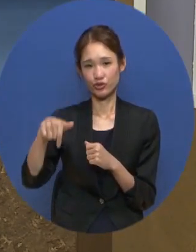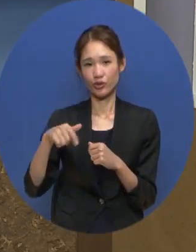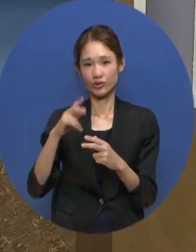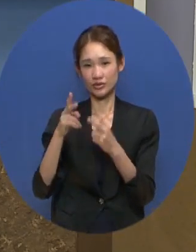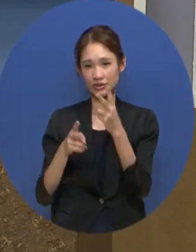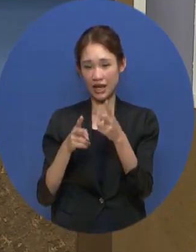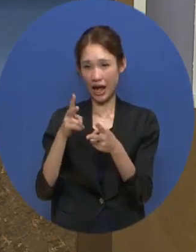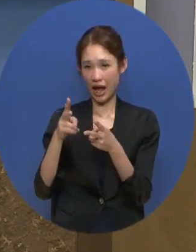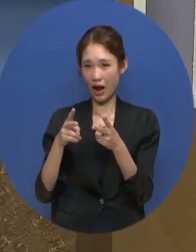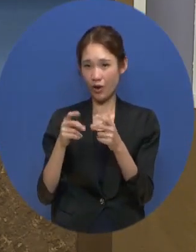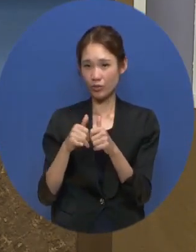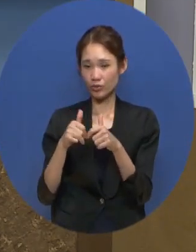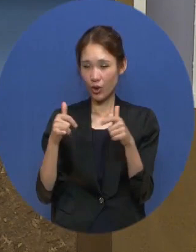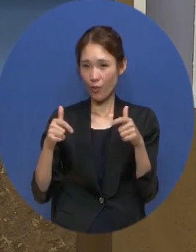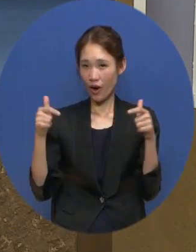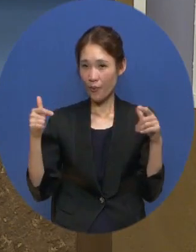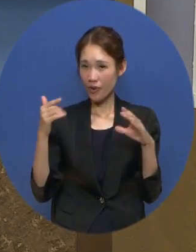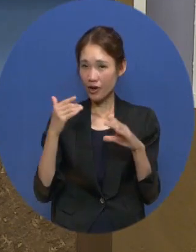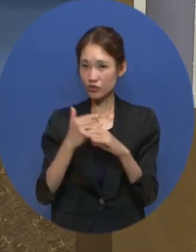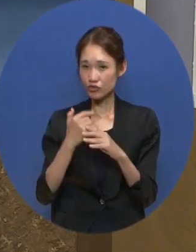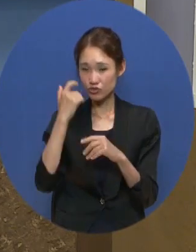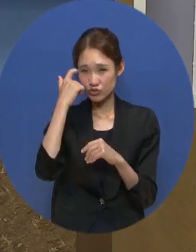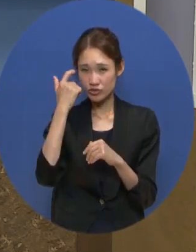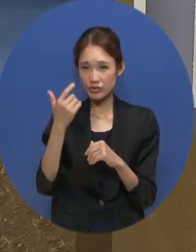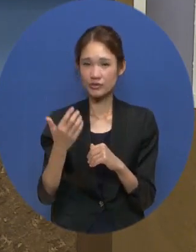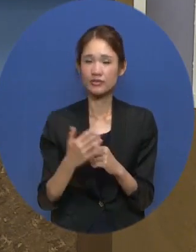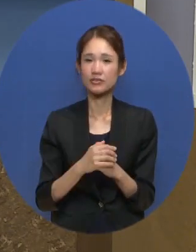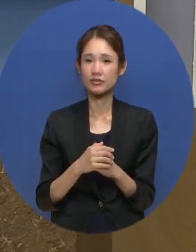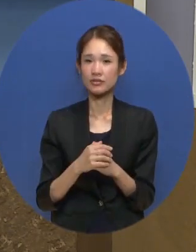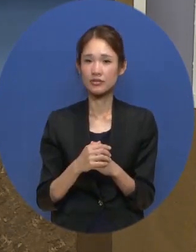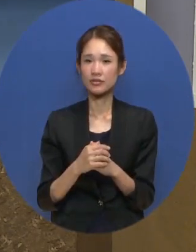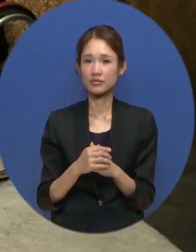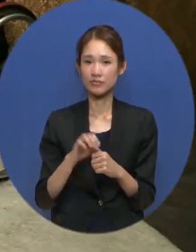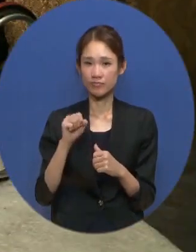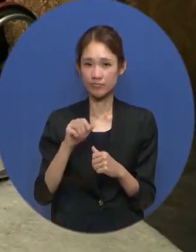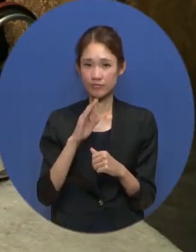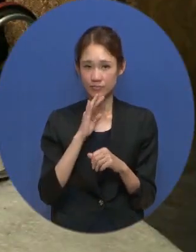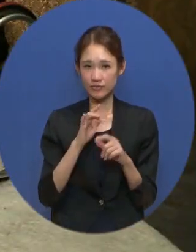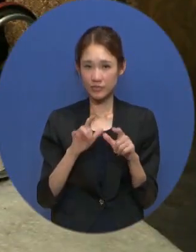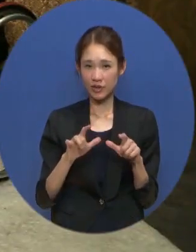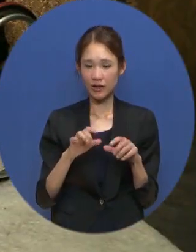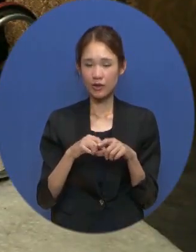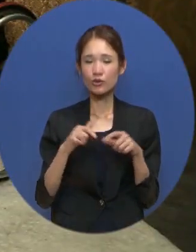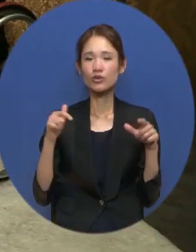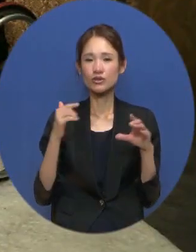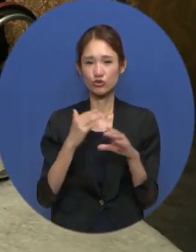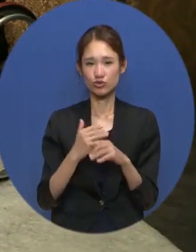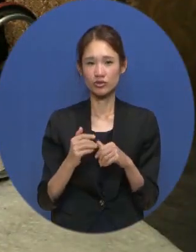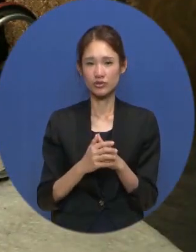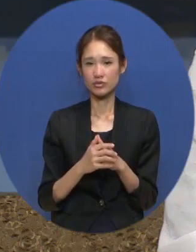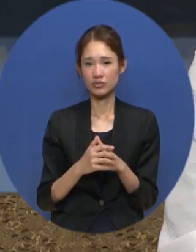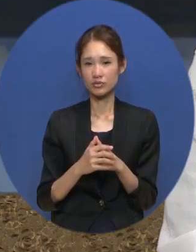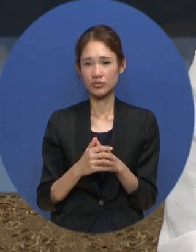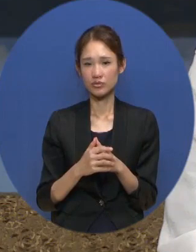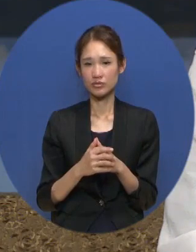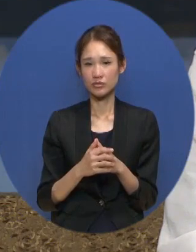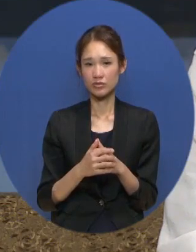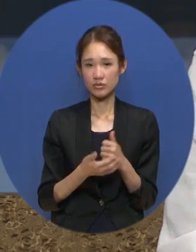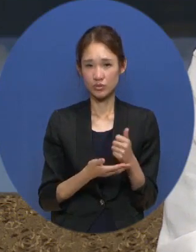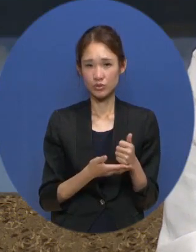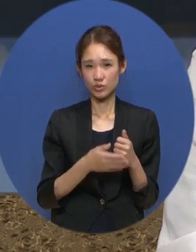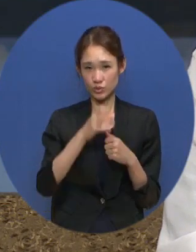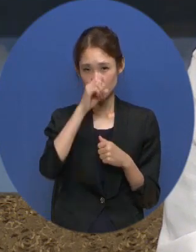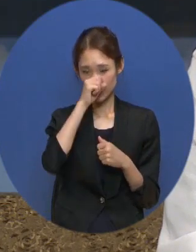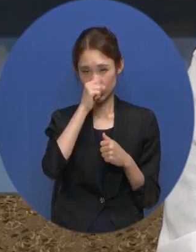뉴욕 사업은 조금씩 확장해 나가고 계신가요? 예, 지금 계속 확장하고 있고요. 네. 지금